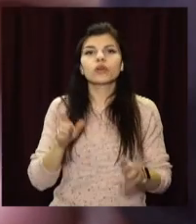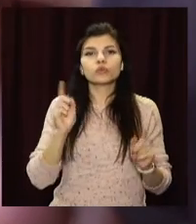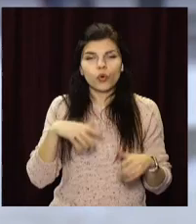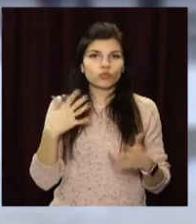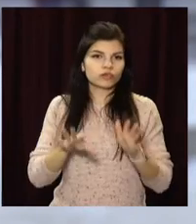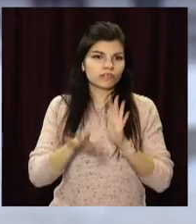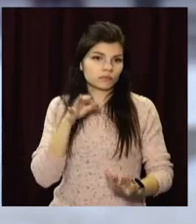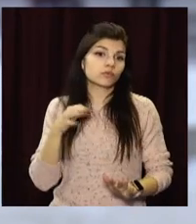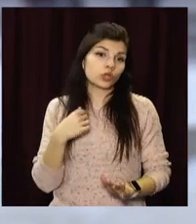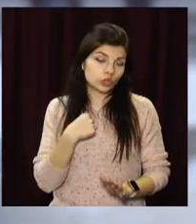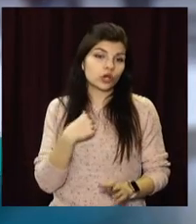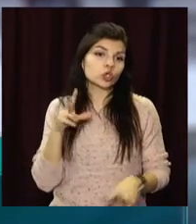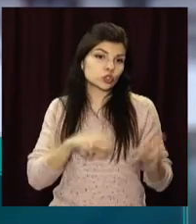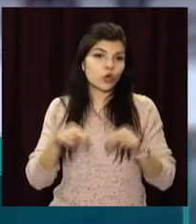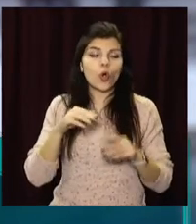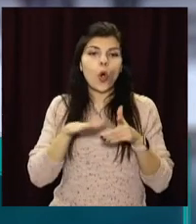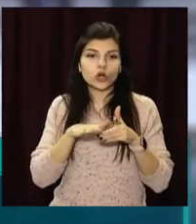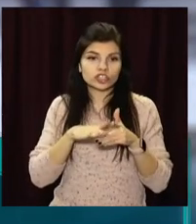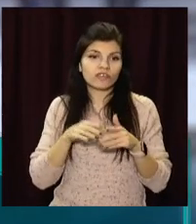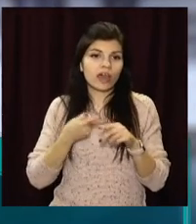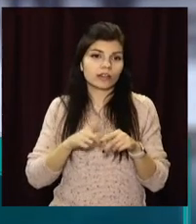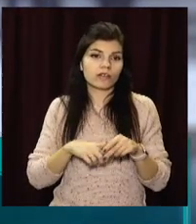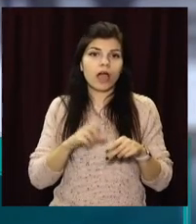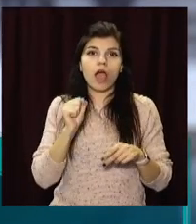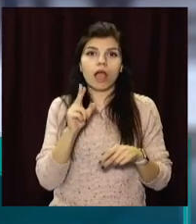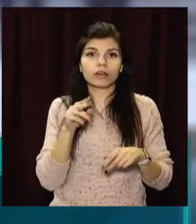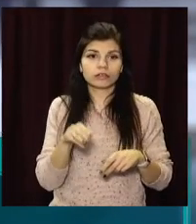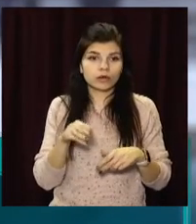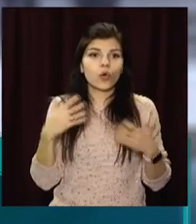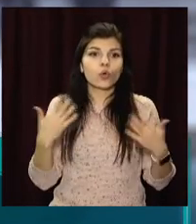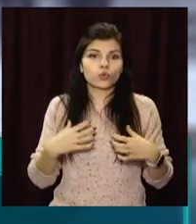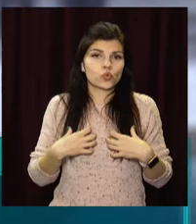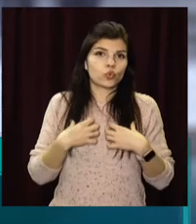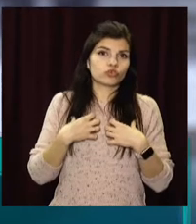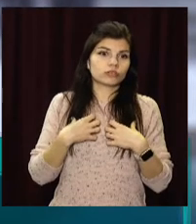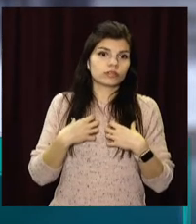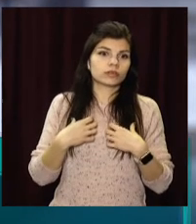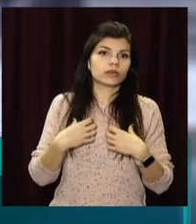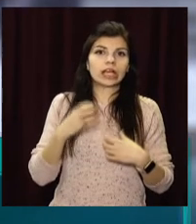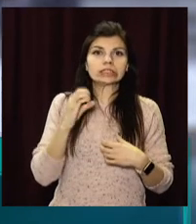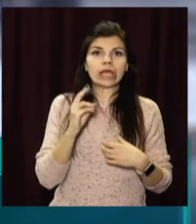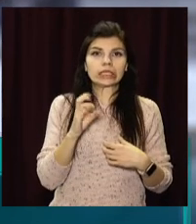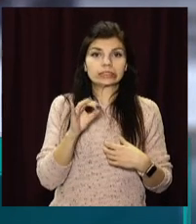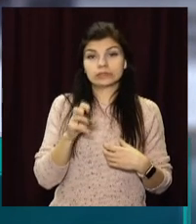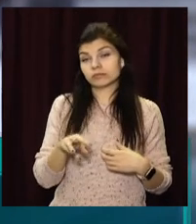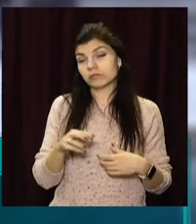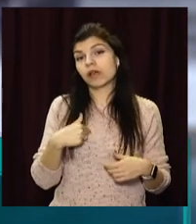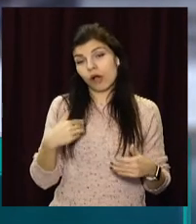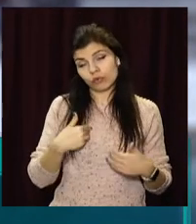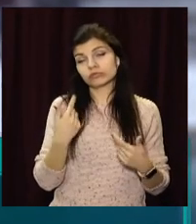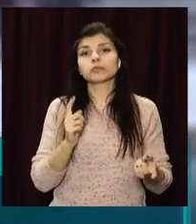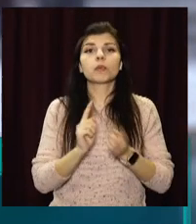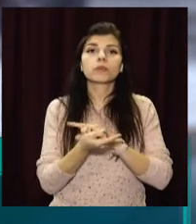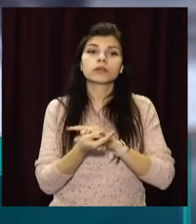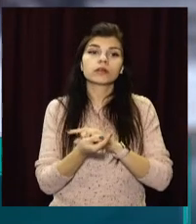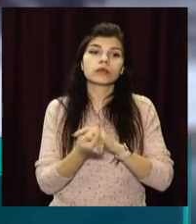обрав нове. Что я считаю, что отчество – это, в принципе, акт ужасающего, вопиющего сексизма. Вот. И хочу його поміняти